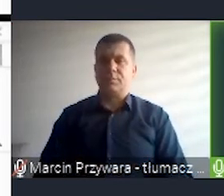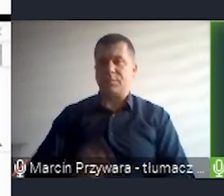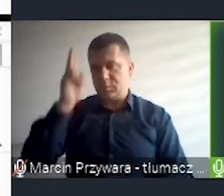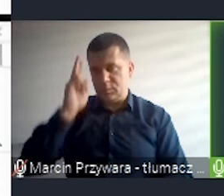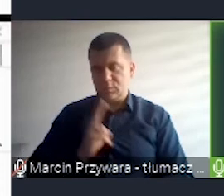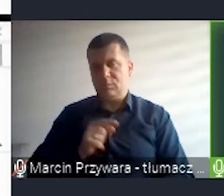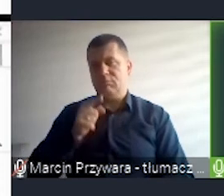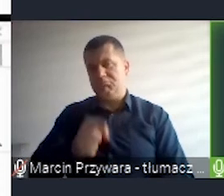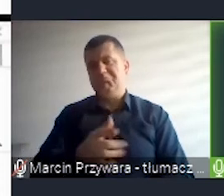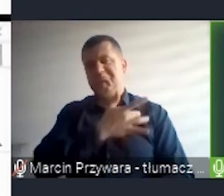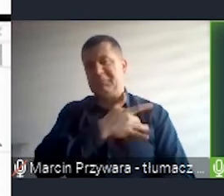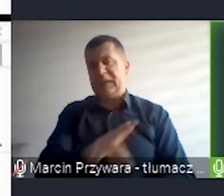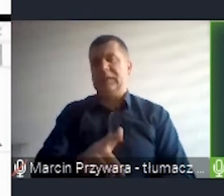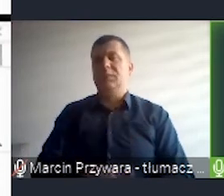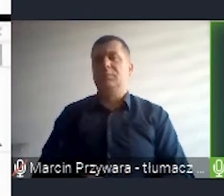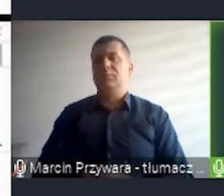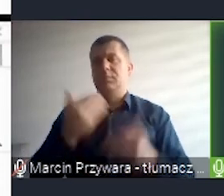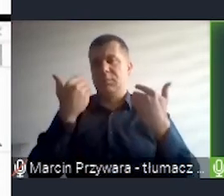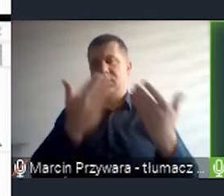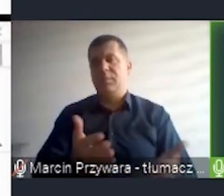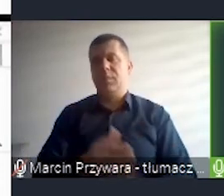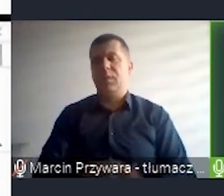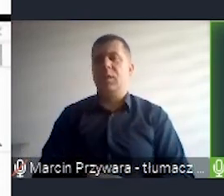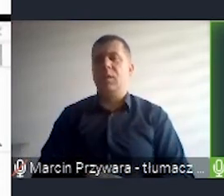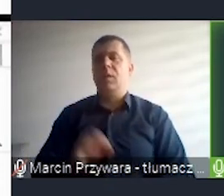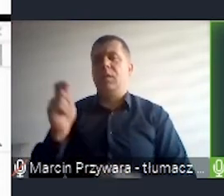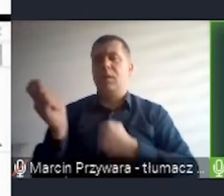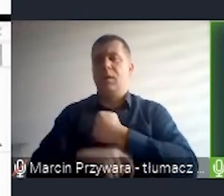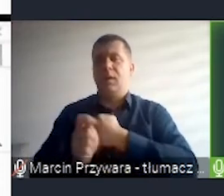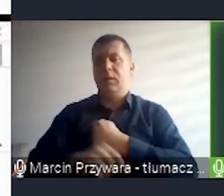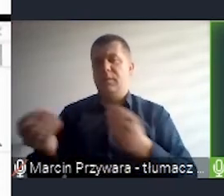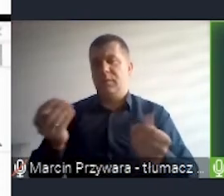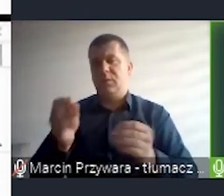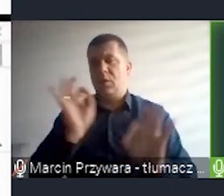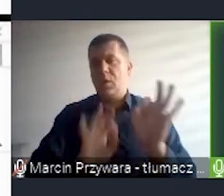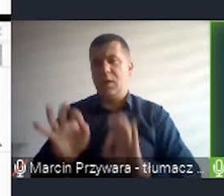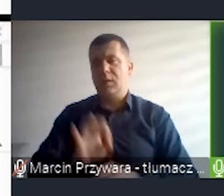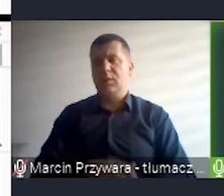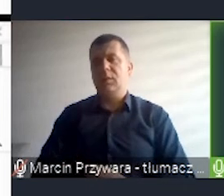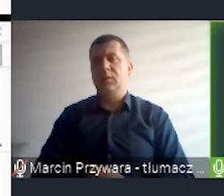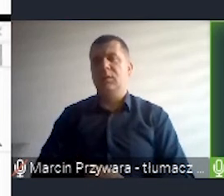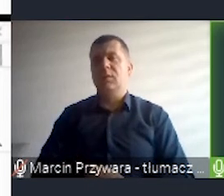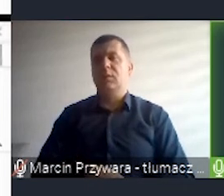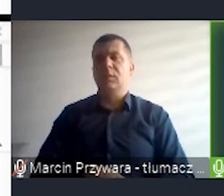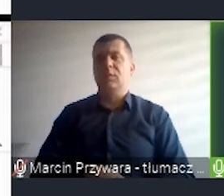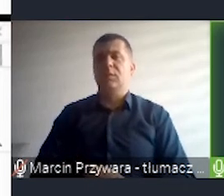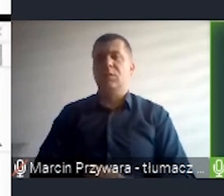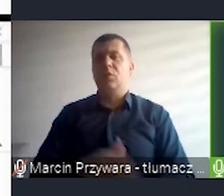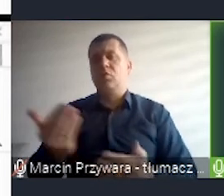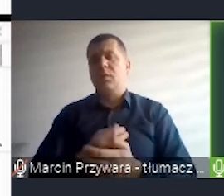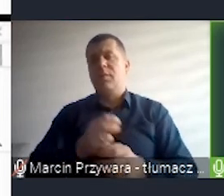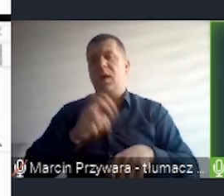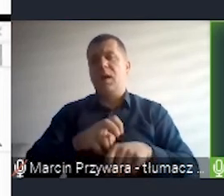Instytucja podeszła dosyć radykalnie, nałożyła korektę. Wszystkie badania przeprowadzone przez tego nowego